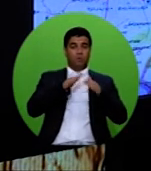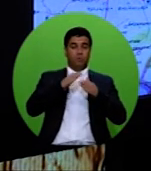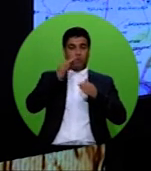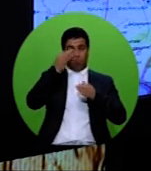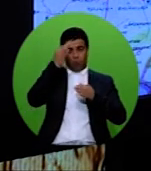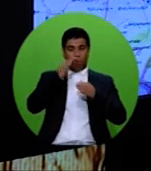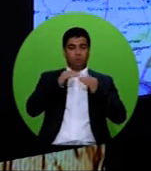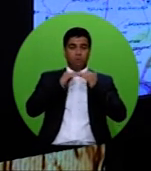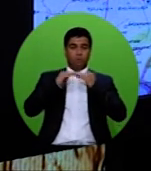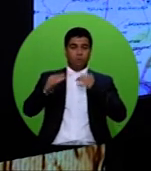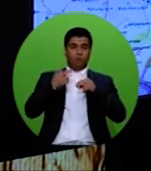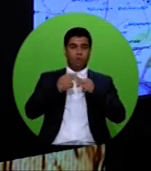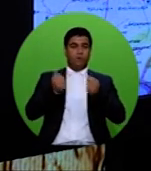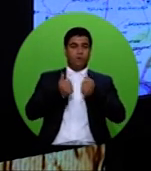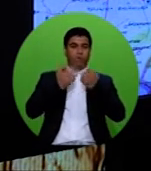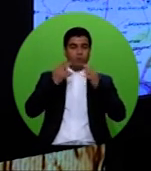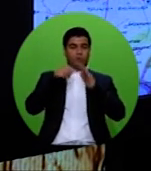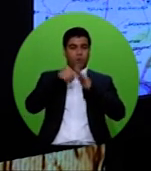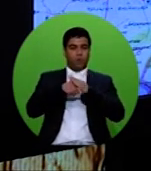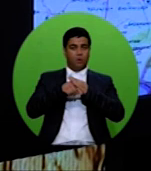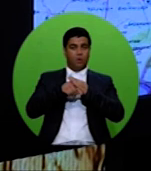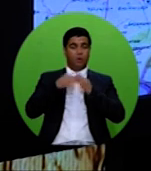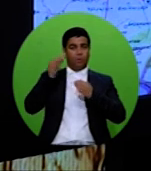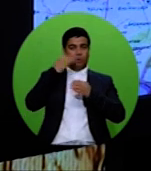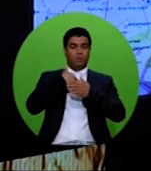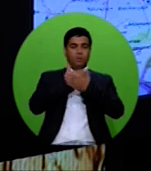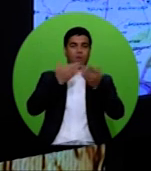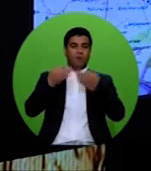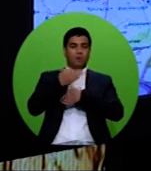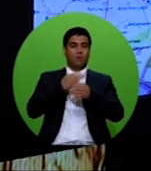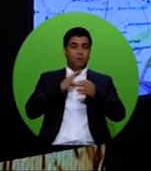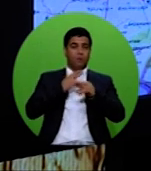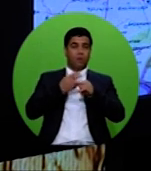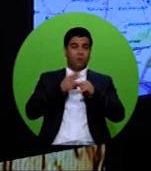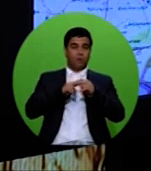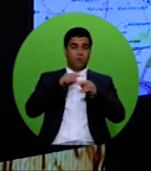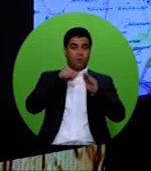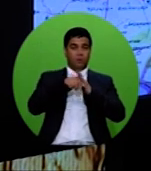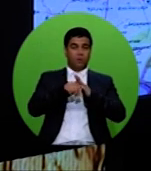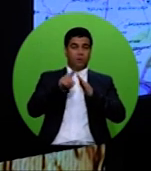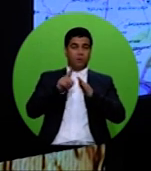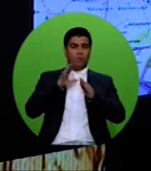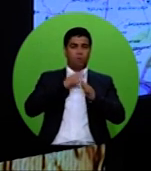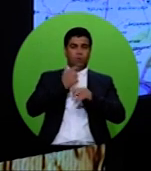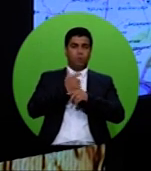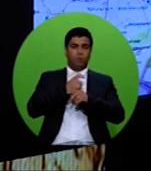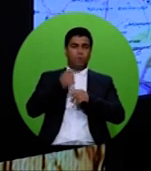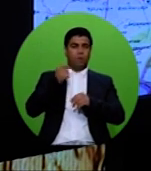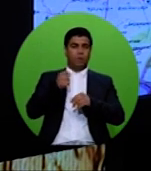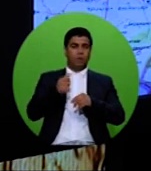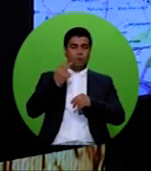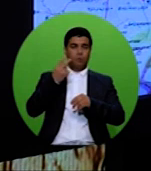равнинной части, то это светлые сероземы. Помните, мы с вами говорили, в них гумуса содержится очень мало,